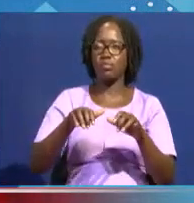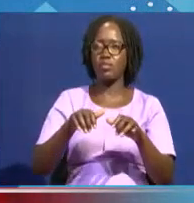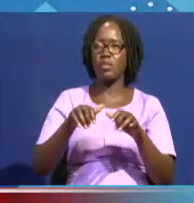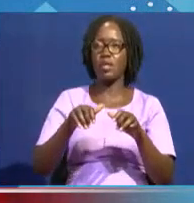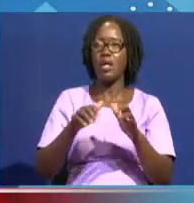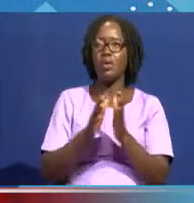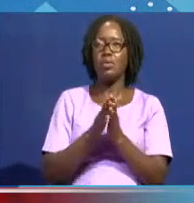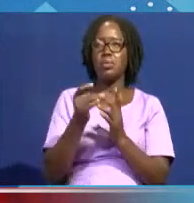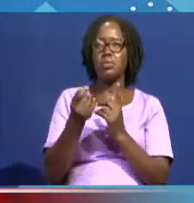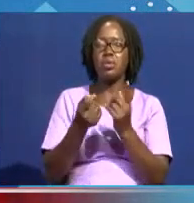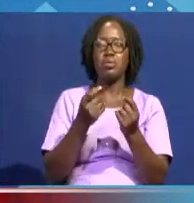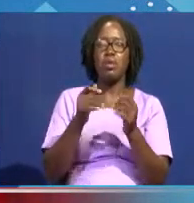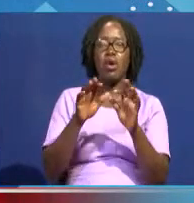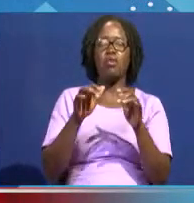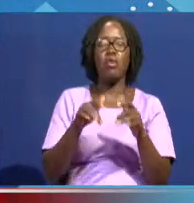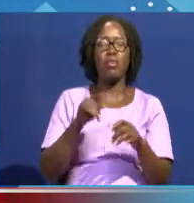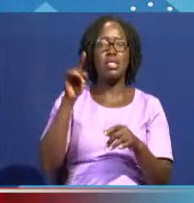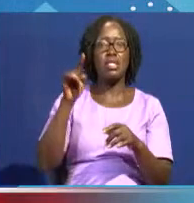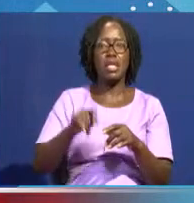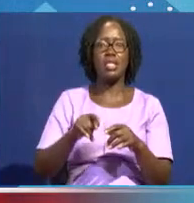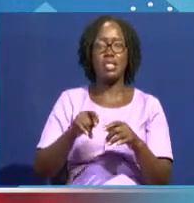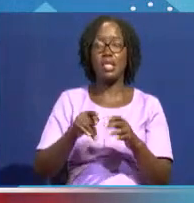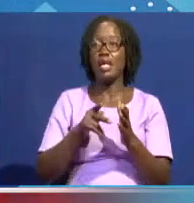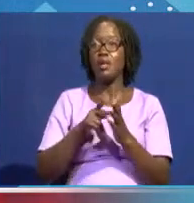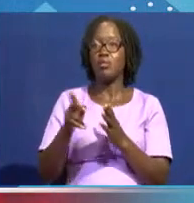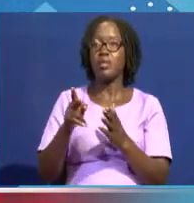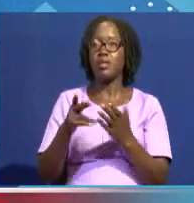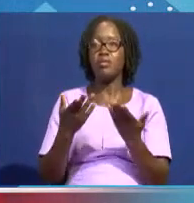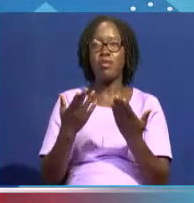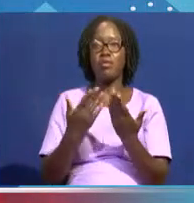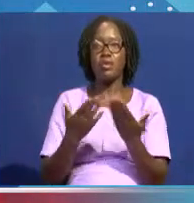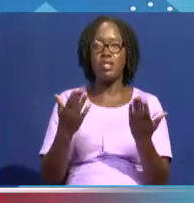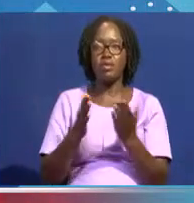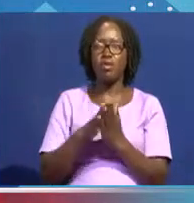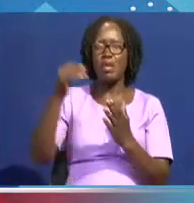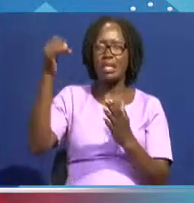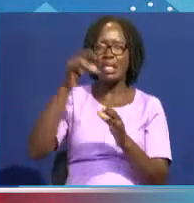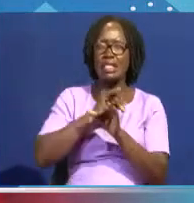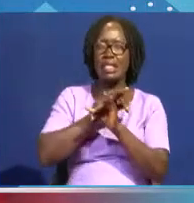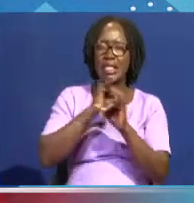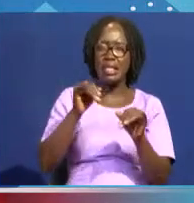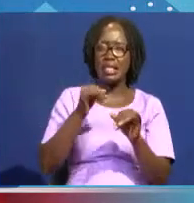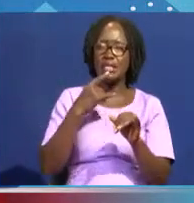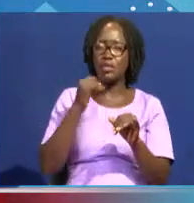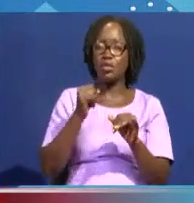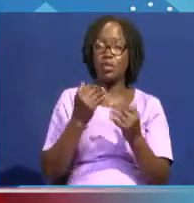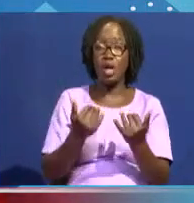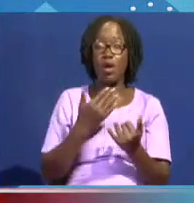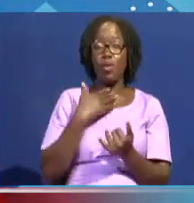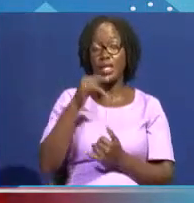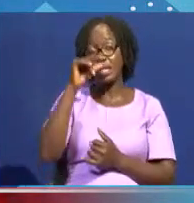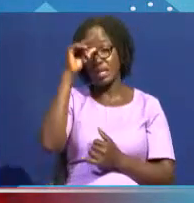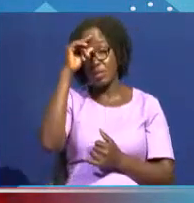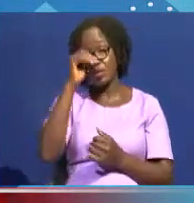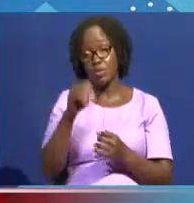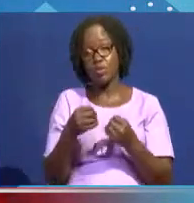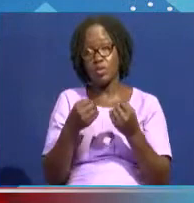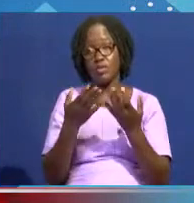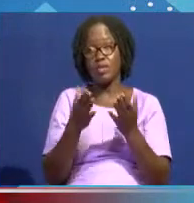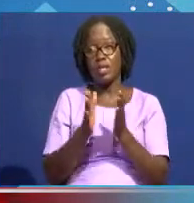wenye mashamba madogo wanasema hawa wezi kumudu karama ya vifavya kunasa kawi safi. Na sasa wameitaka serikali kuwapa